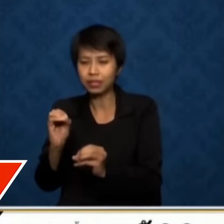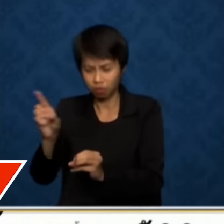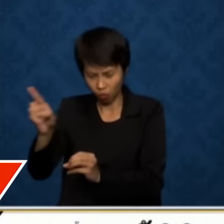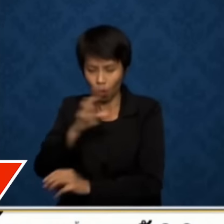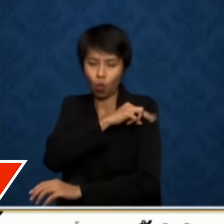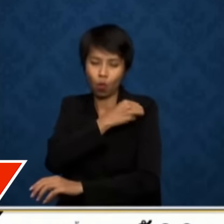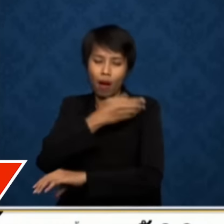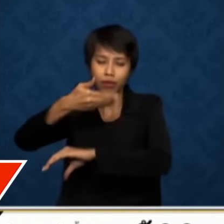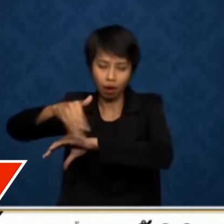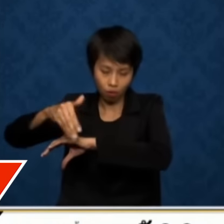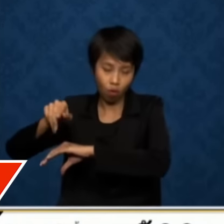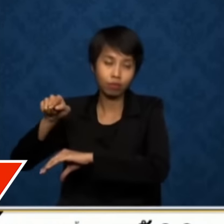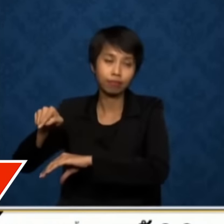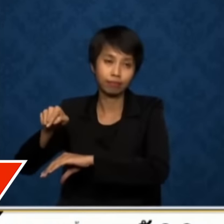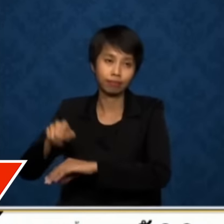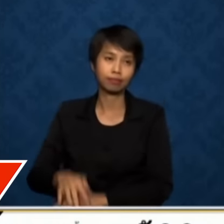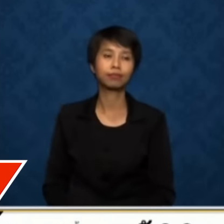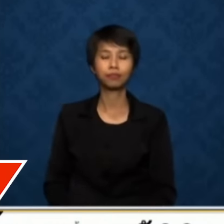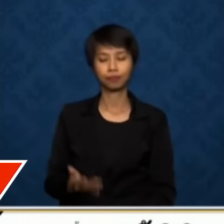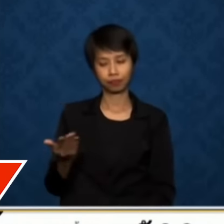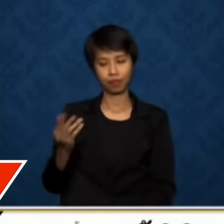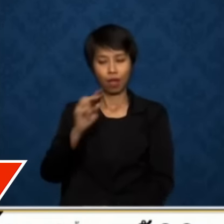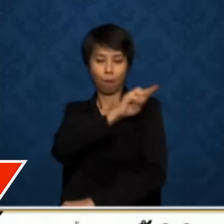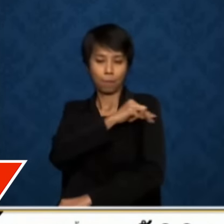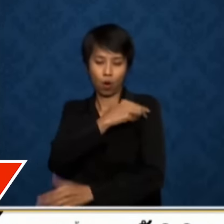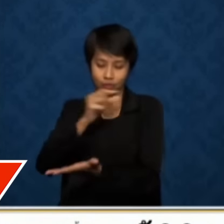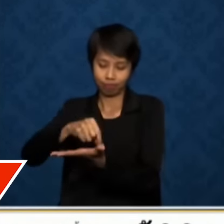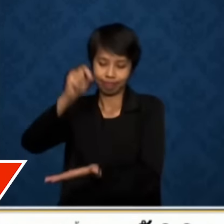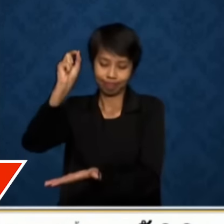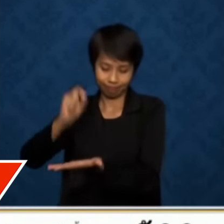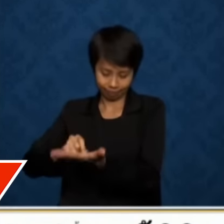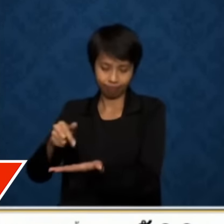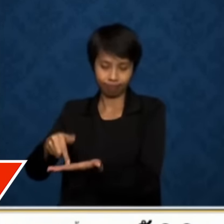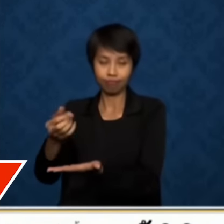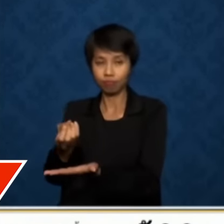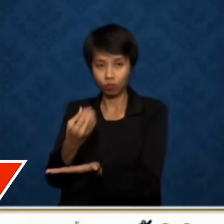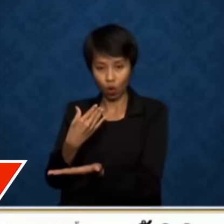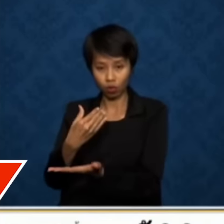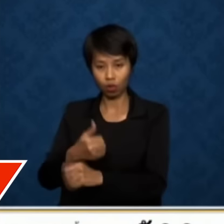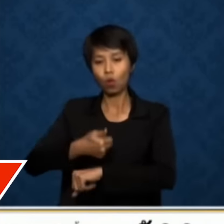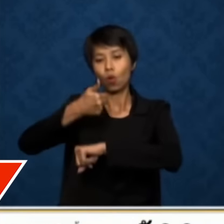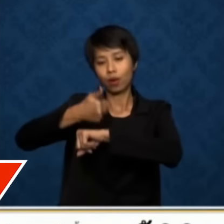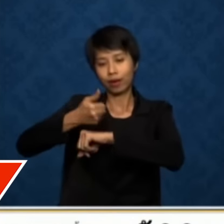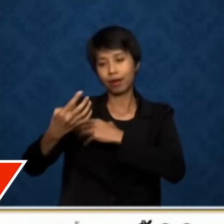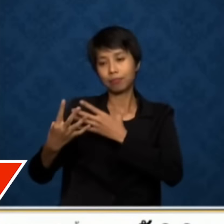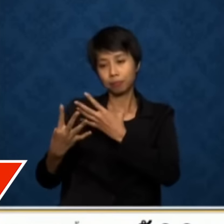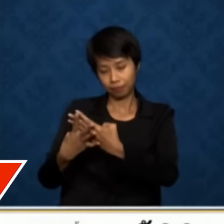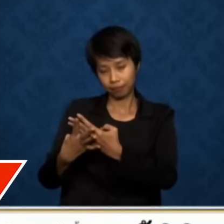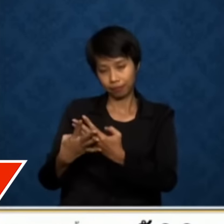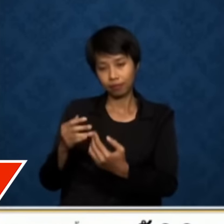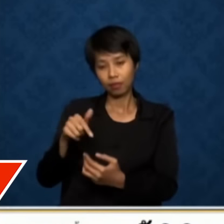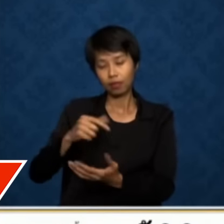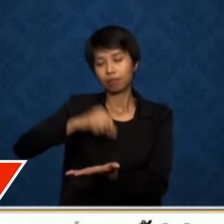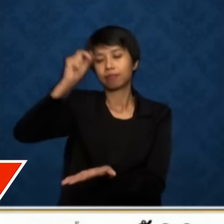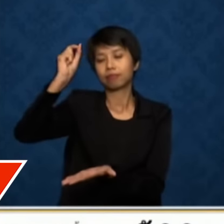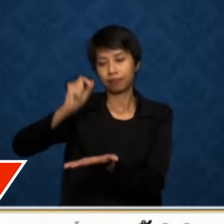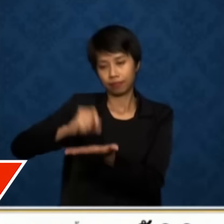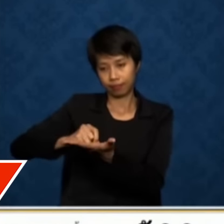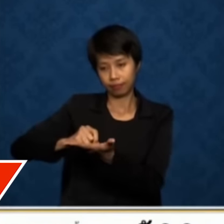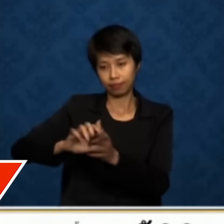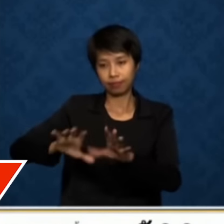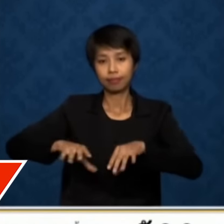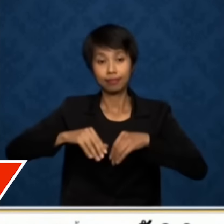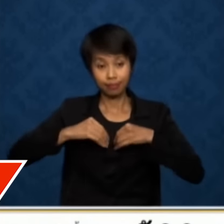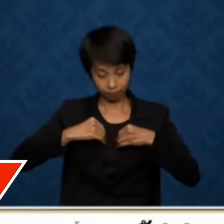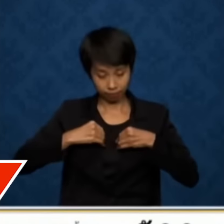อะคุณหมอให้ความเห็นมาครับผู้คุมแจ้งผ่านไปที่ผบ.ผบ.อนุมัติเห็นด้วย